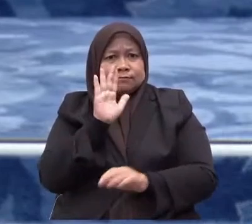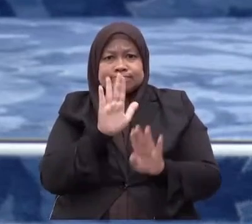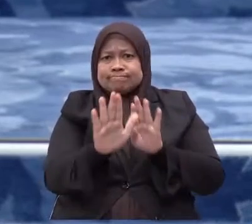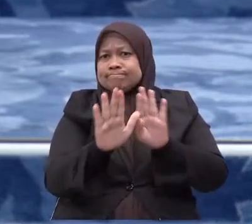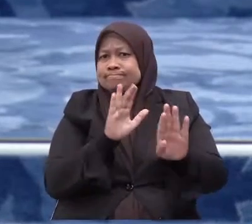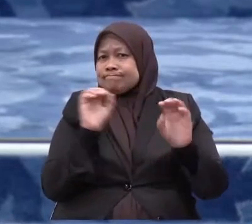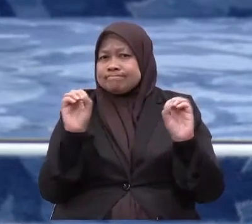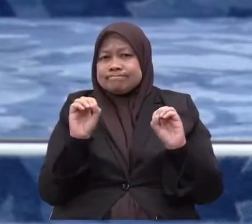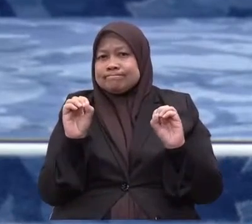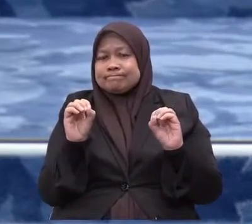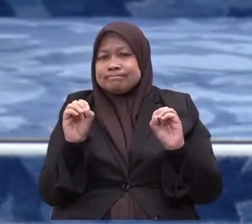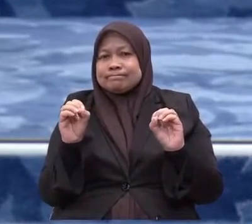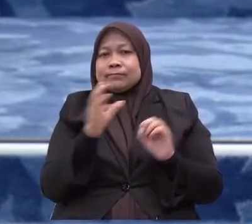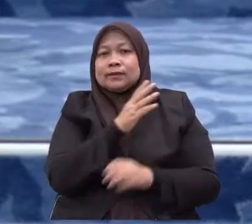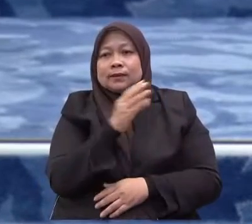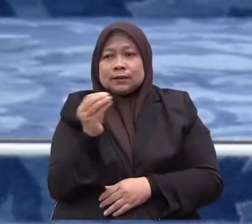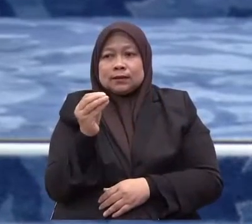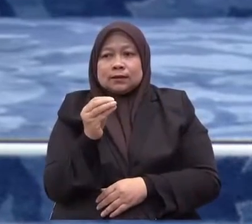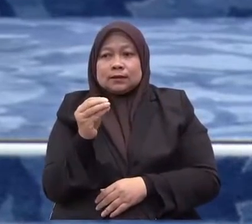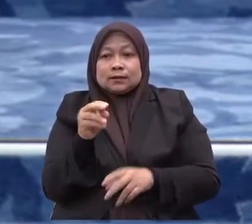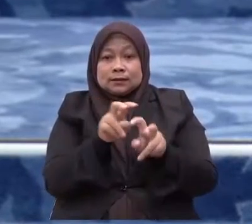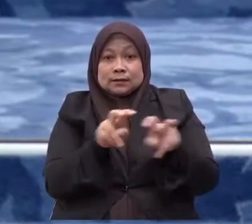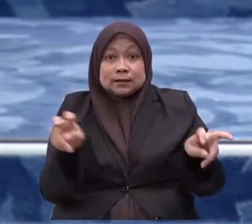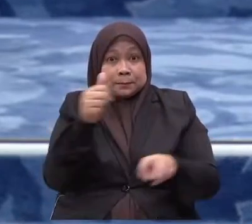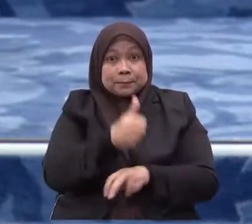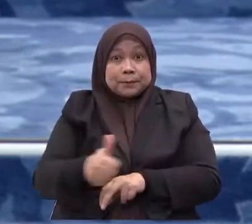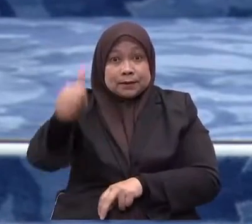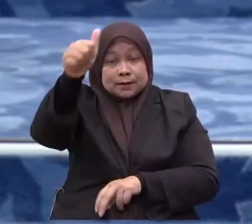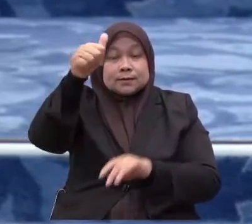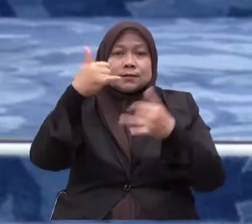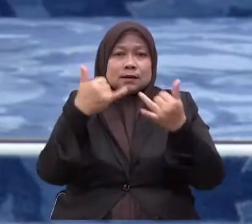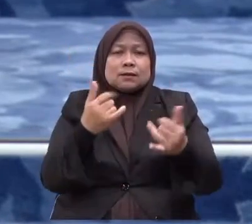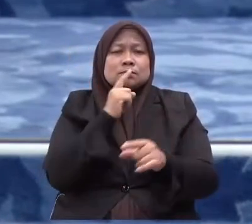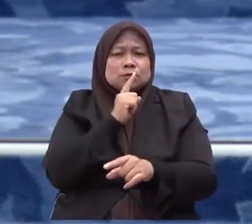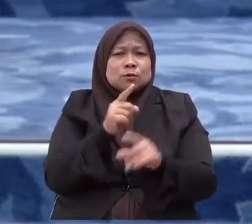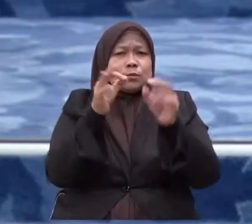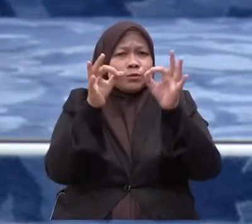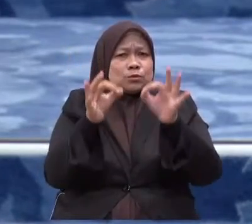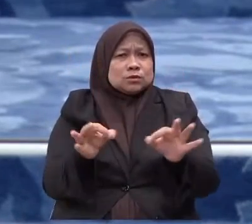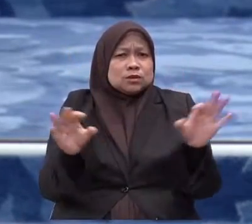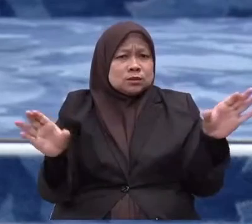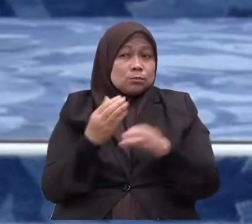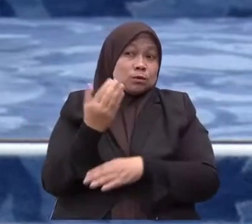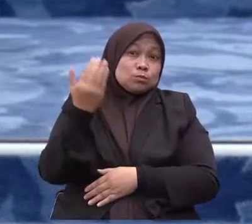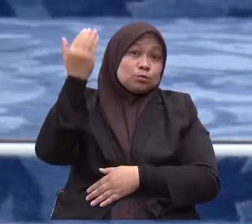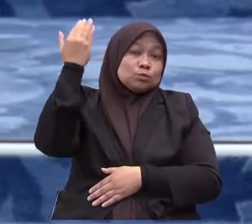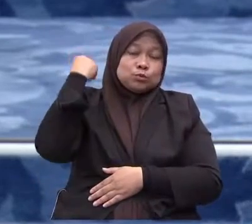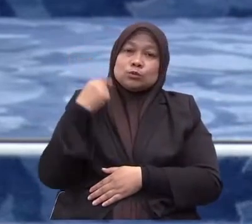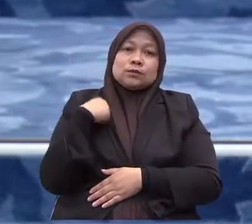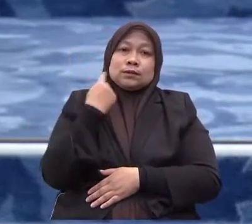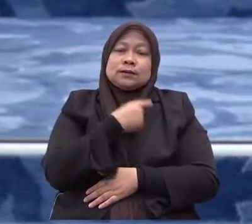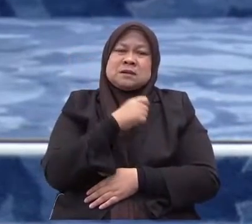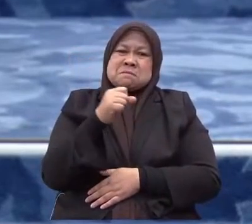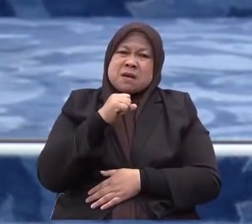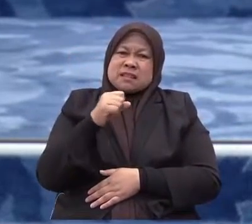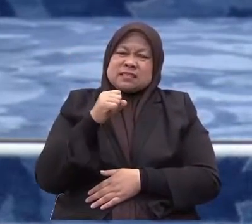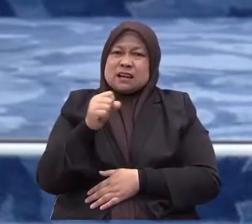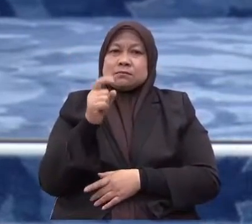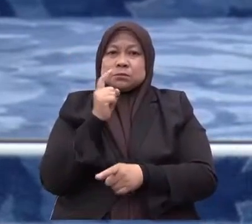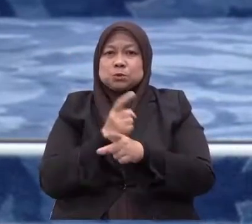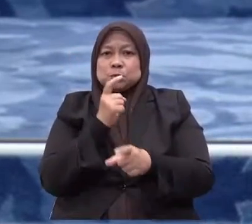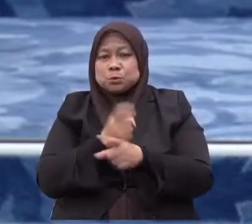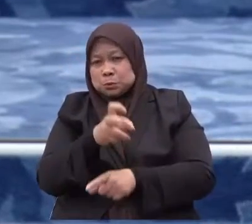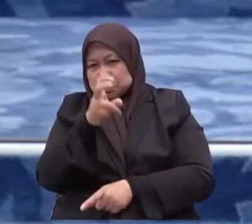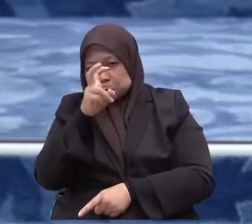susah sama sekali dan dan keputusan dibuat oleh yang lalu kita bantah keras